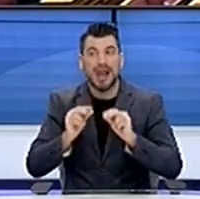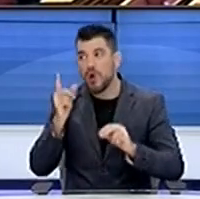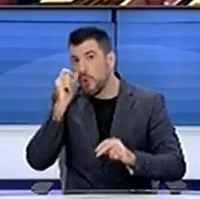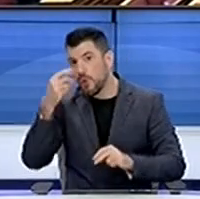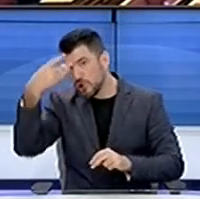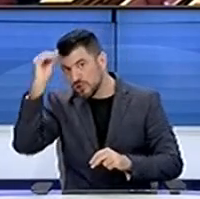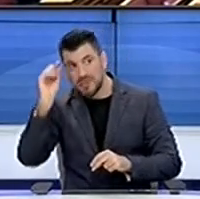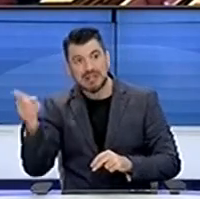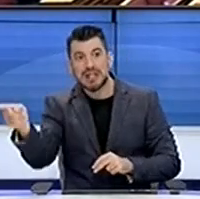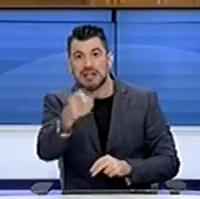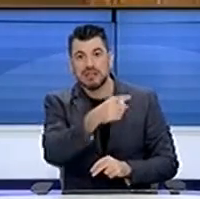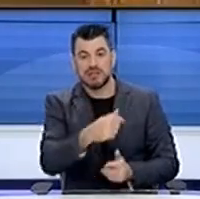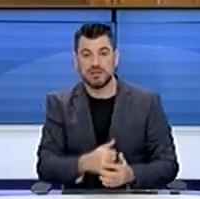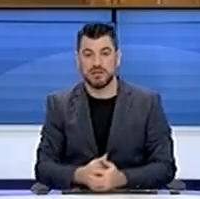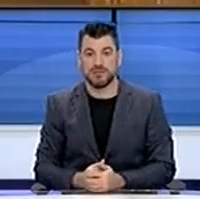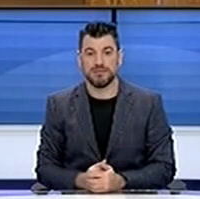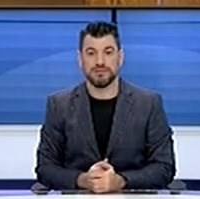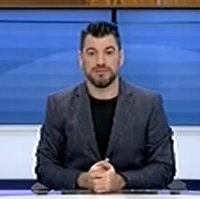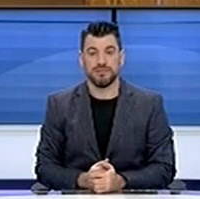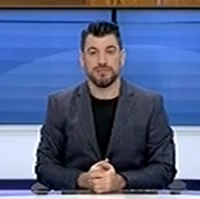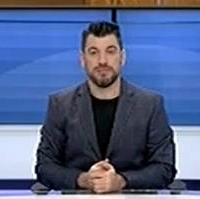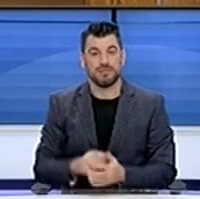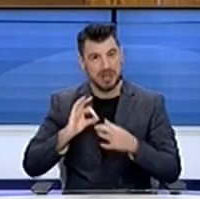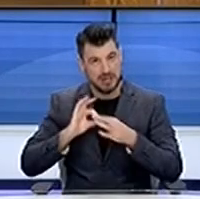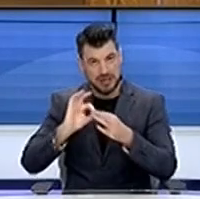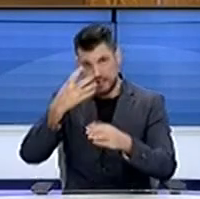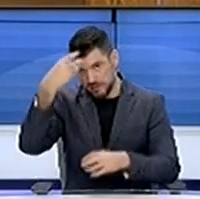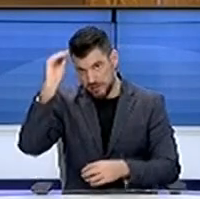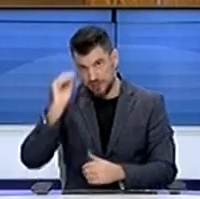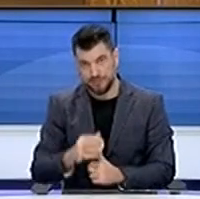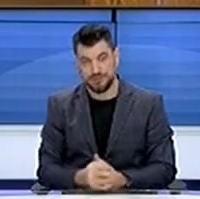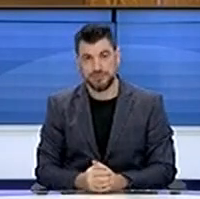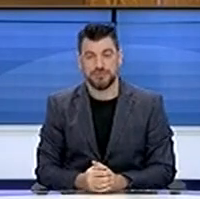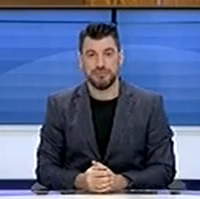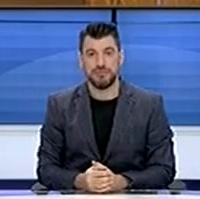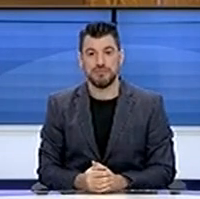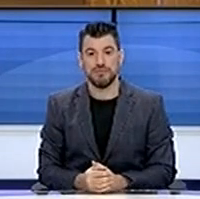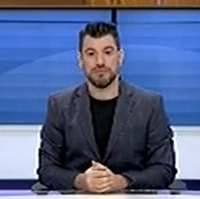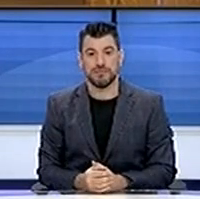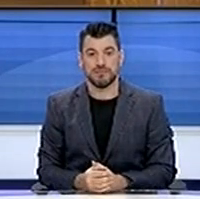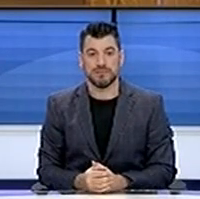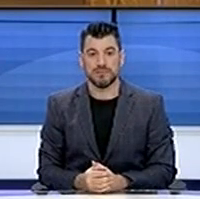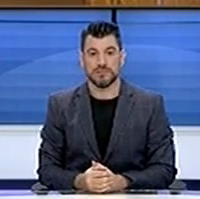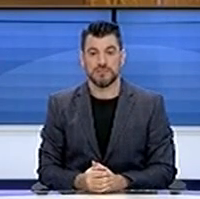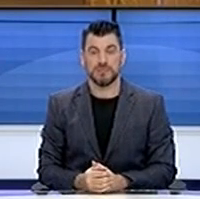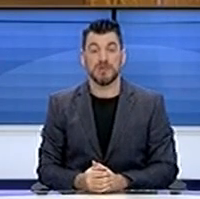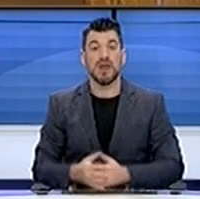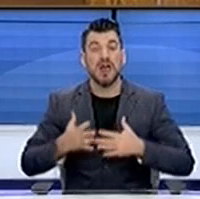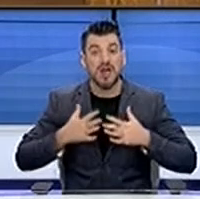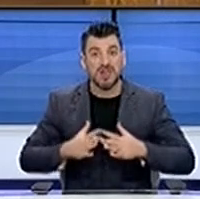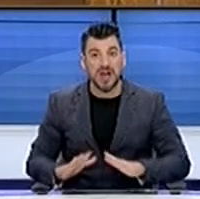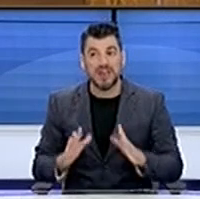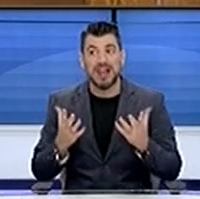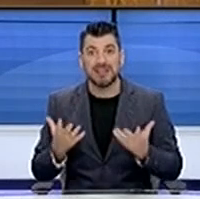Ελάτε, ελάτε, λοιπόν, τον ησυχία. Τον Περιφερειάρχη να κάνει αυτή τη δήλωση. Θα ήθελα λοιπόν από τα αρμόδια